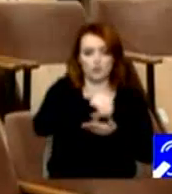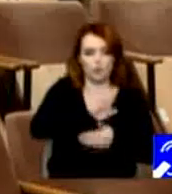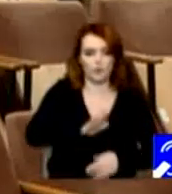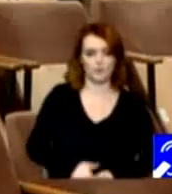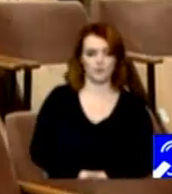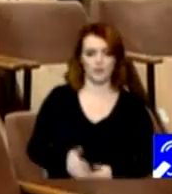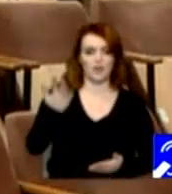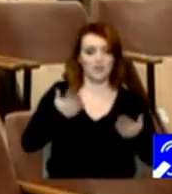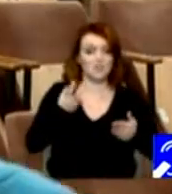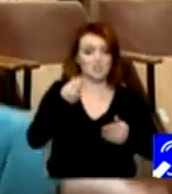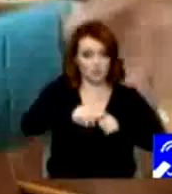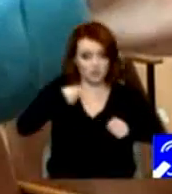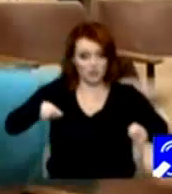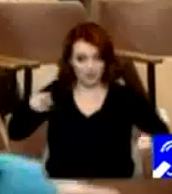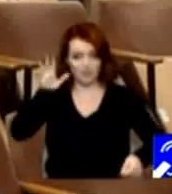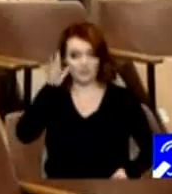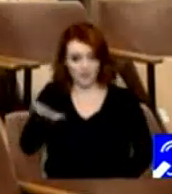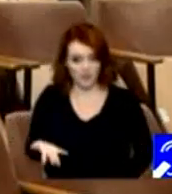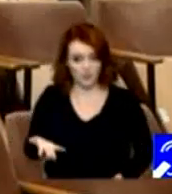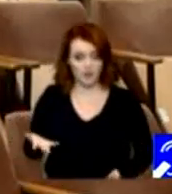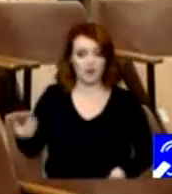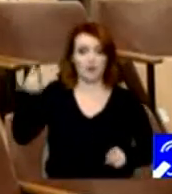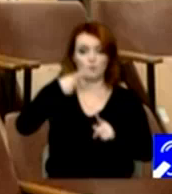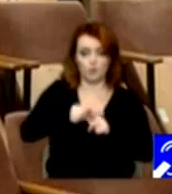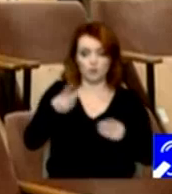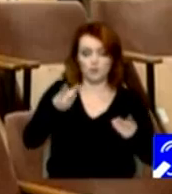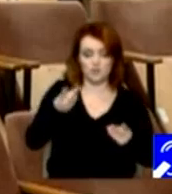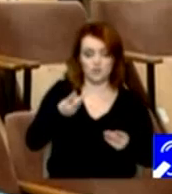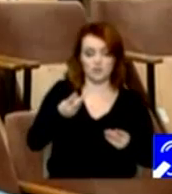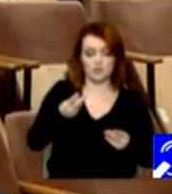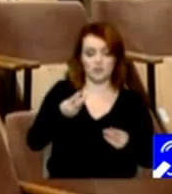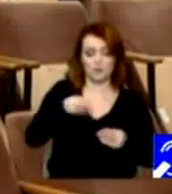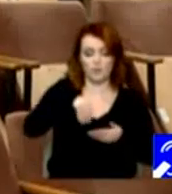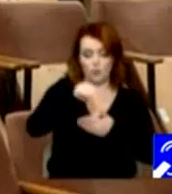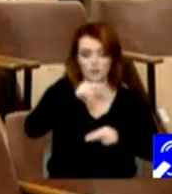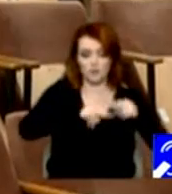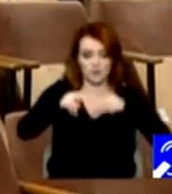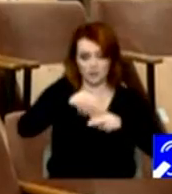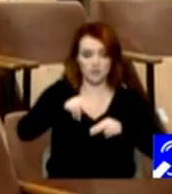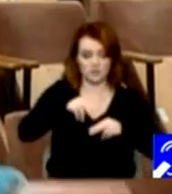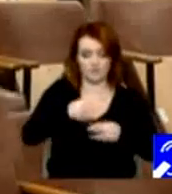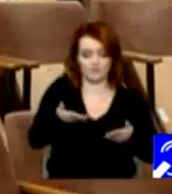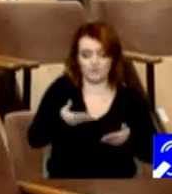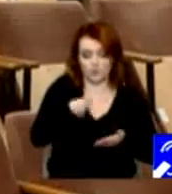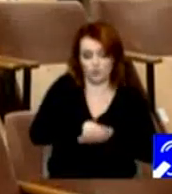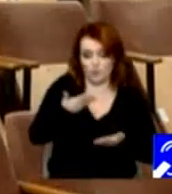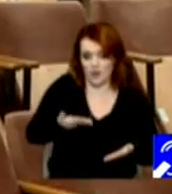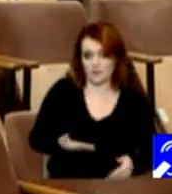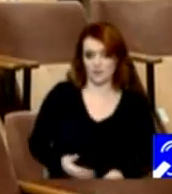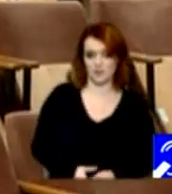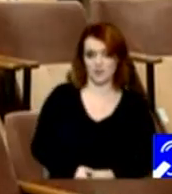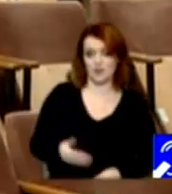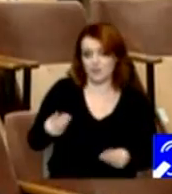lungească Dash materiale de construcții scumpesc și se duc din să facem Măcar sânii tăi e